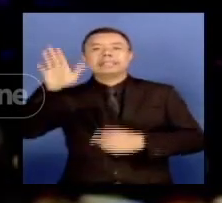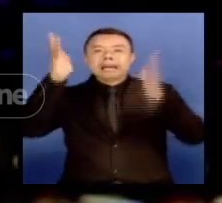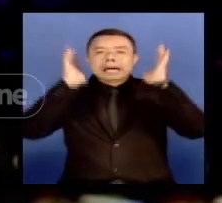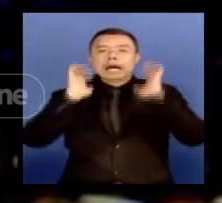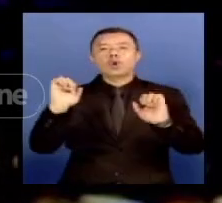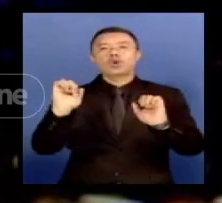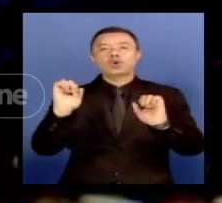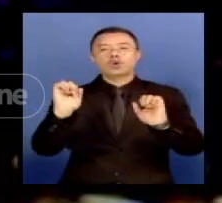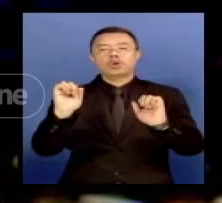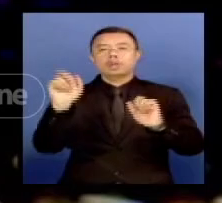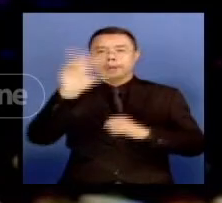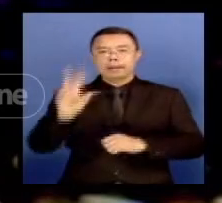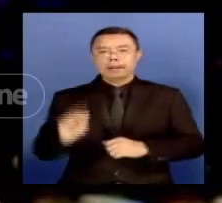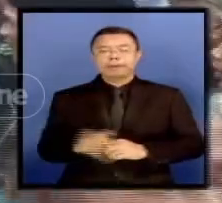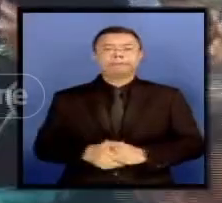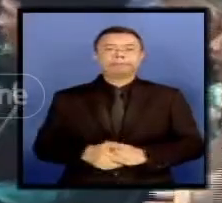Barat.